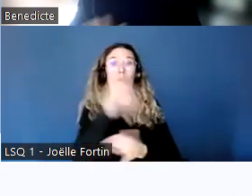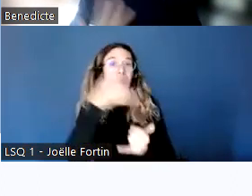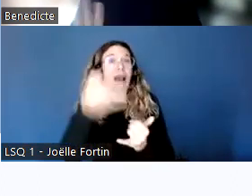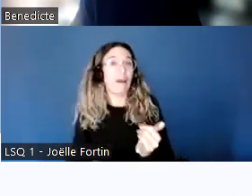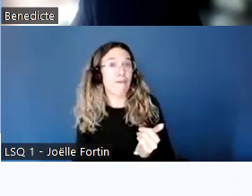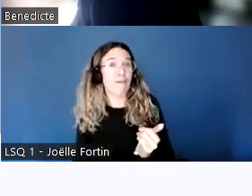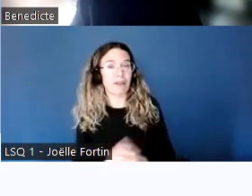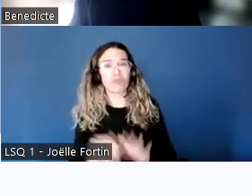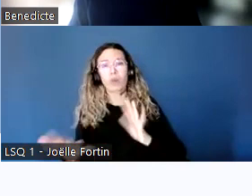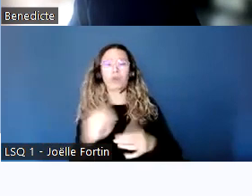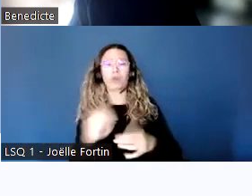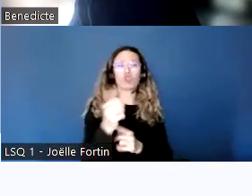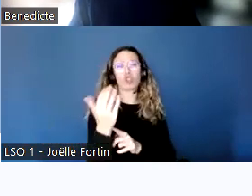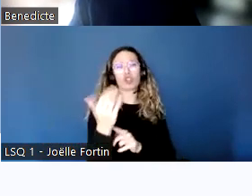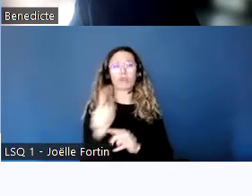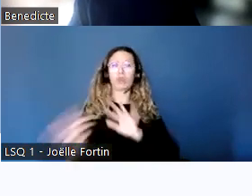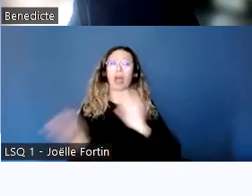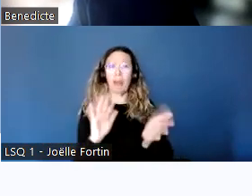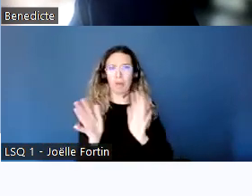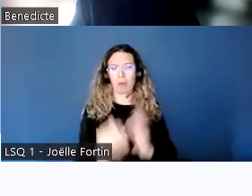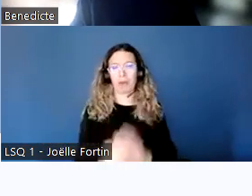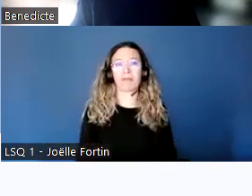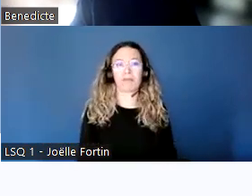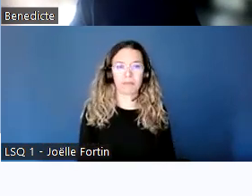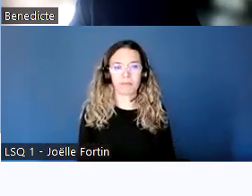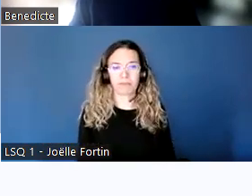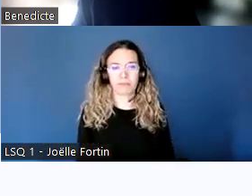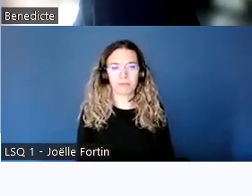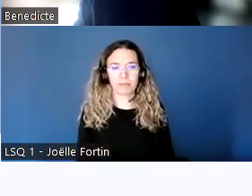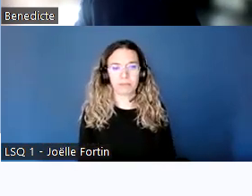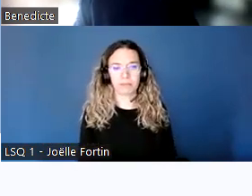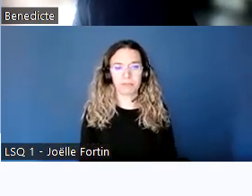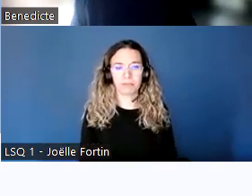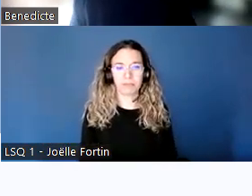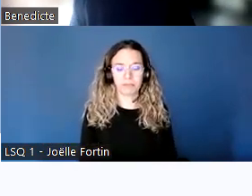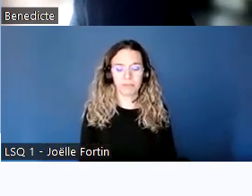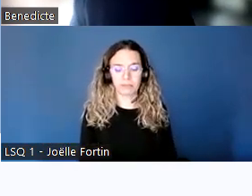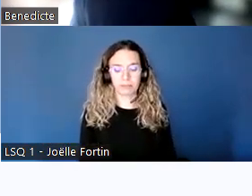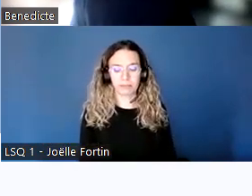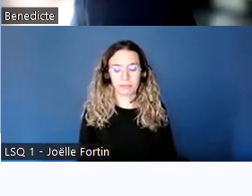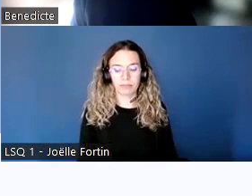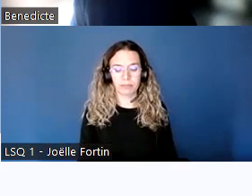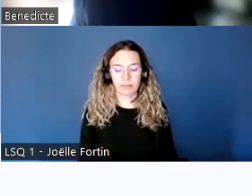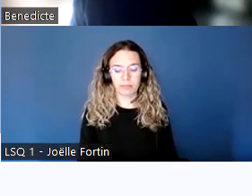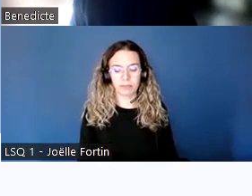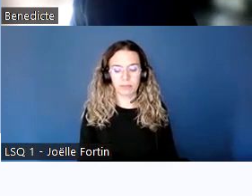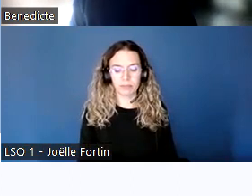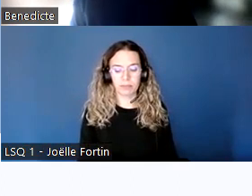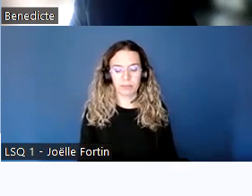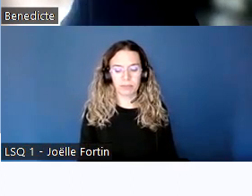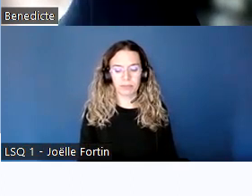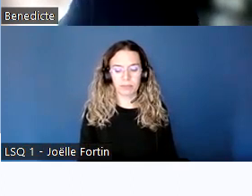et prendre à peu près 10 à 15 minutes pour poser vos questions à Marie et à Roxane. Et comme je disais au début,